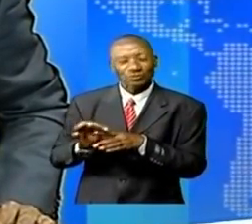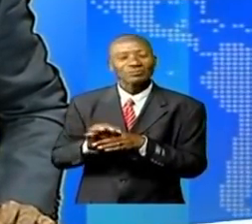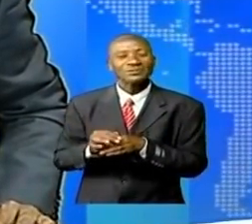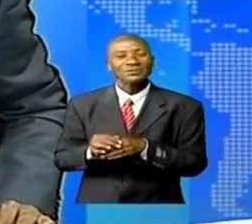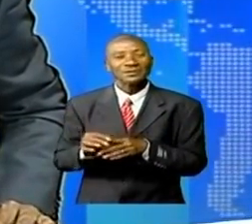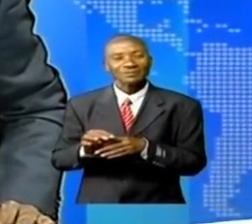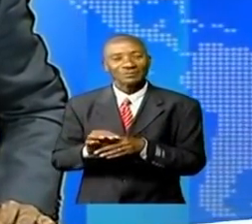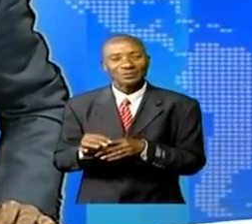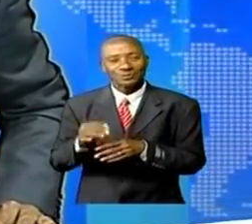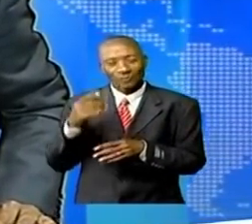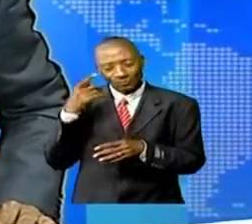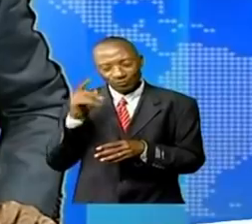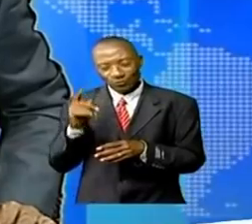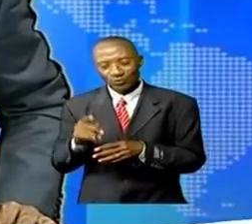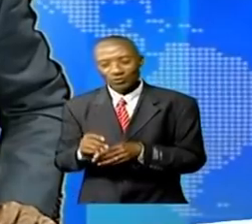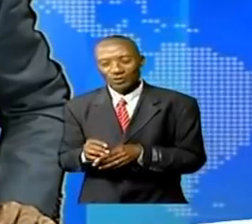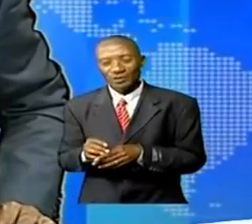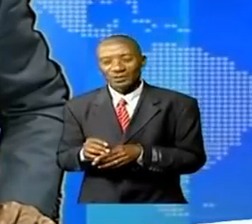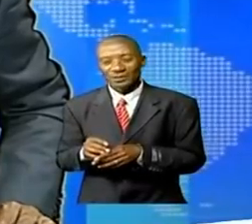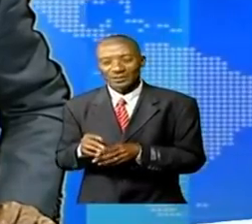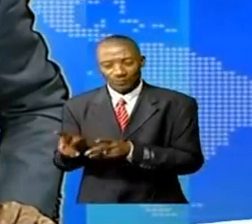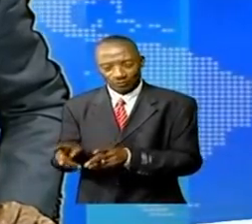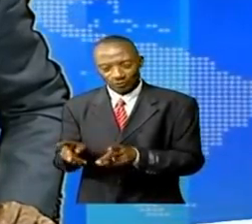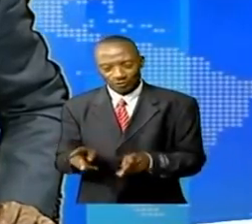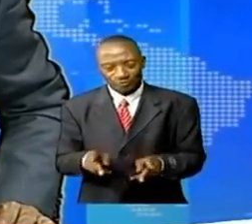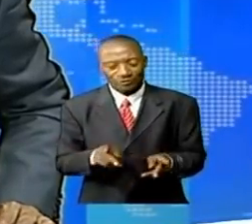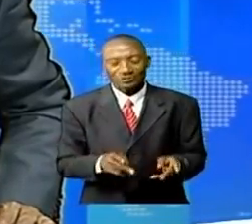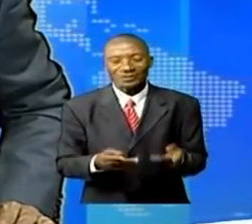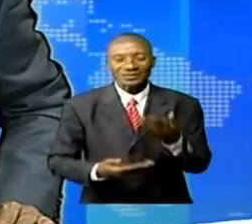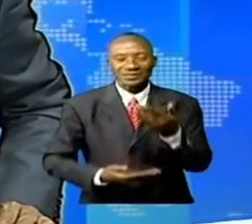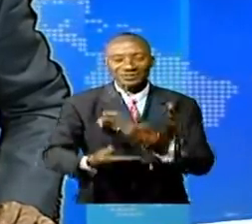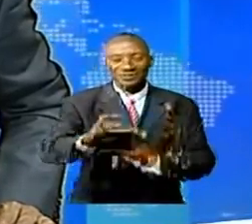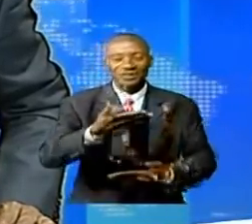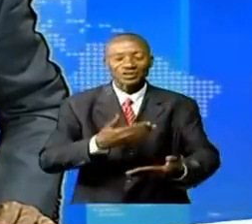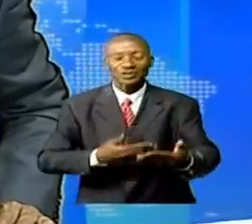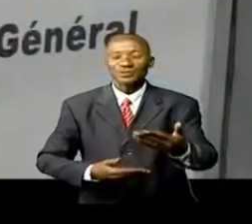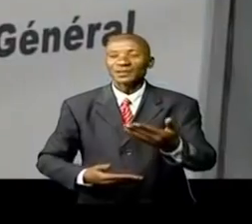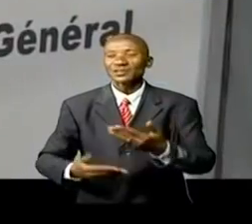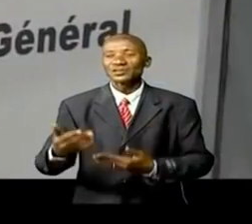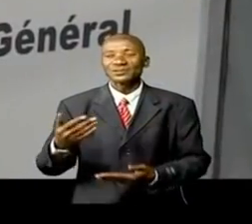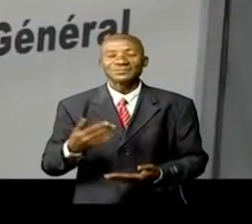processus d'attribution d'un marché. Un reportage signé José Baïtoambo.